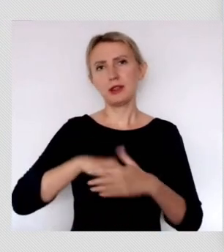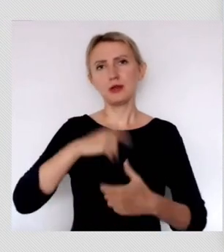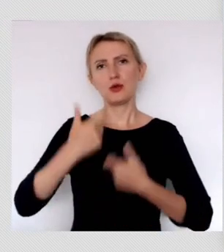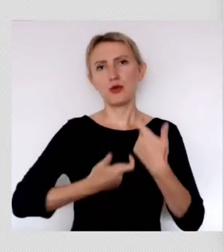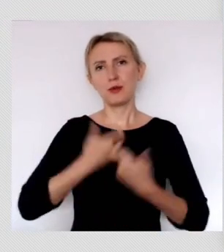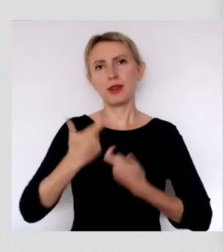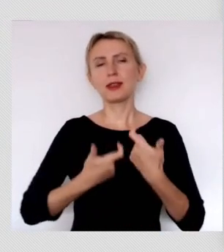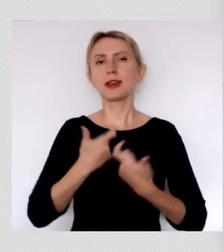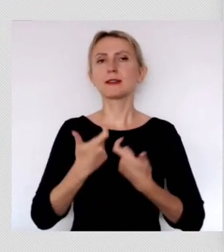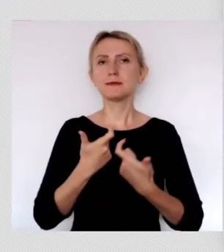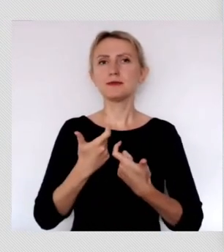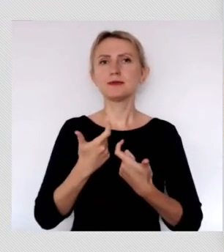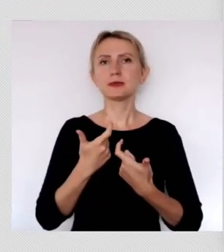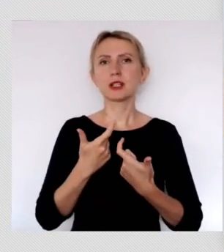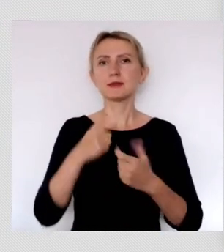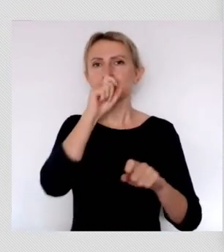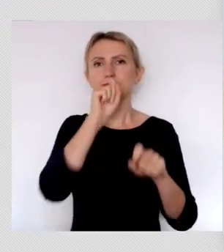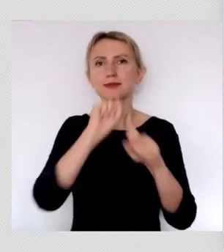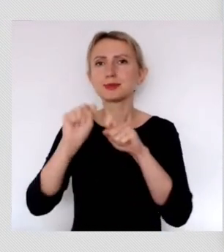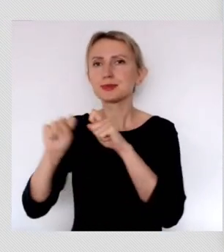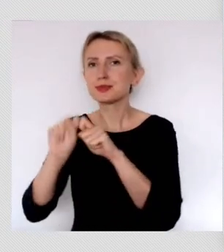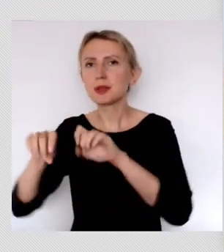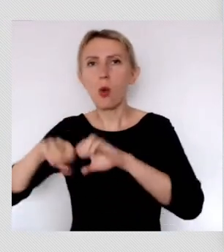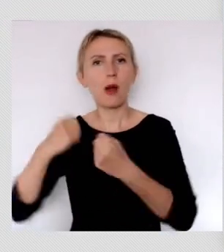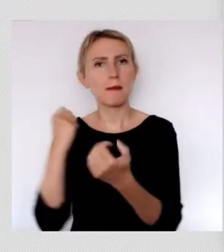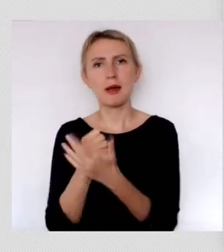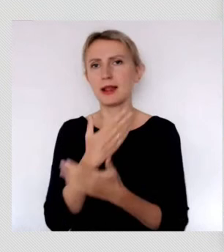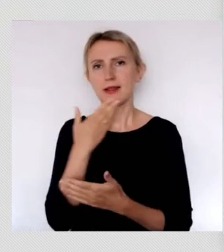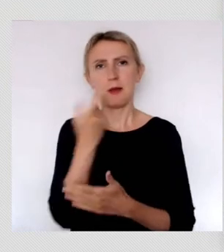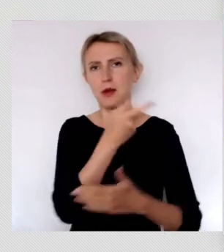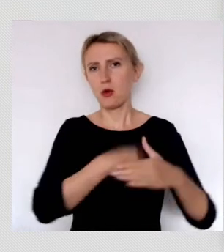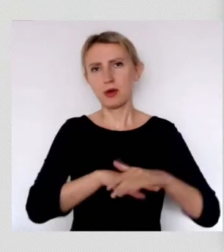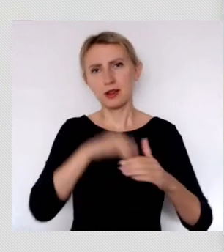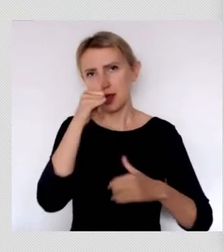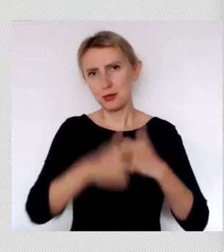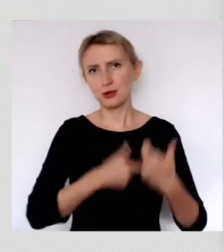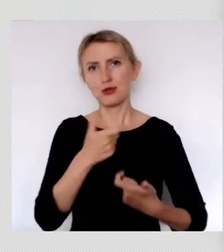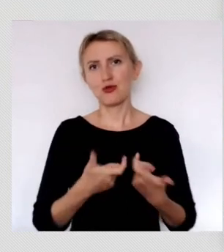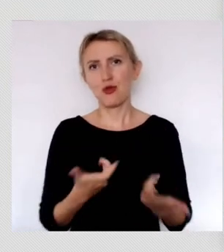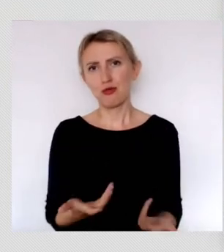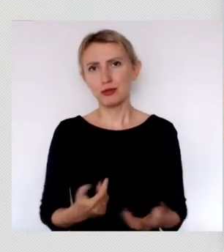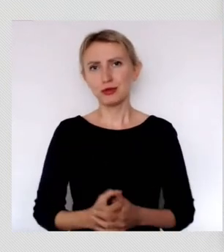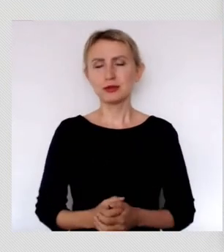prowadzenia dochodzenia łamania prawa. Nie ma również